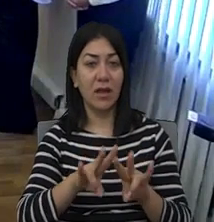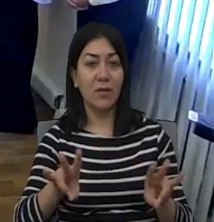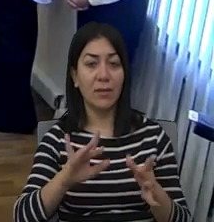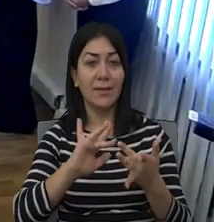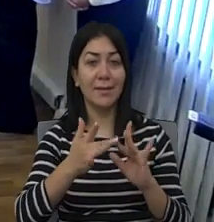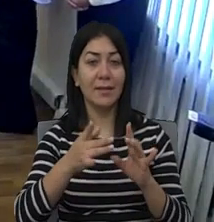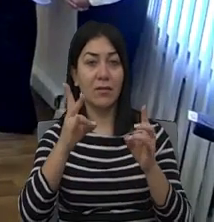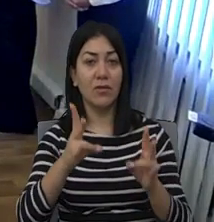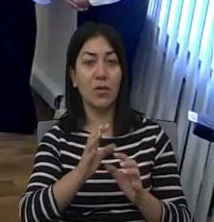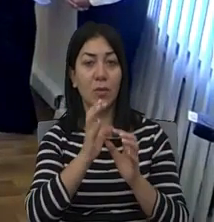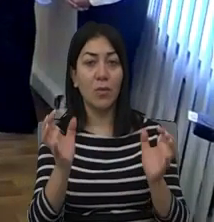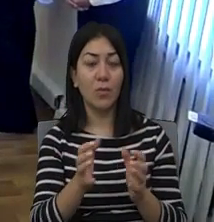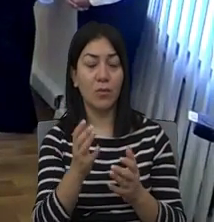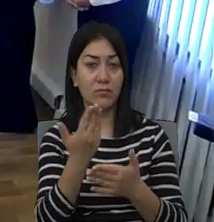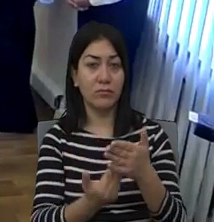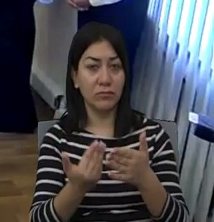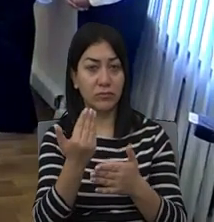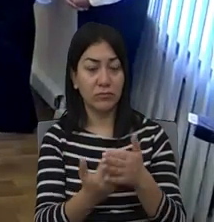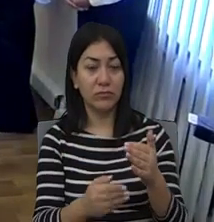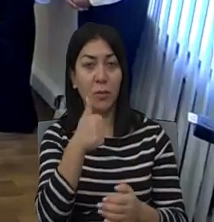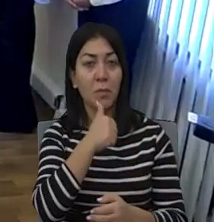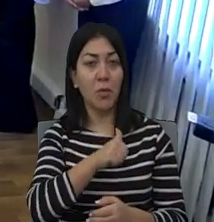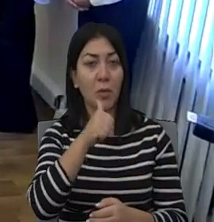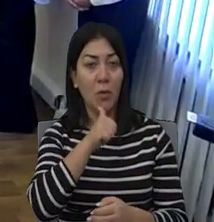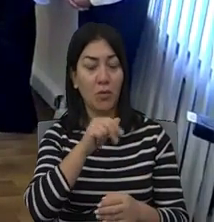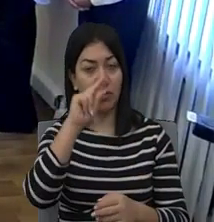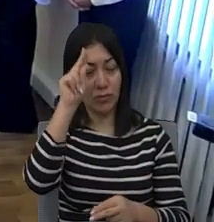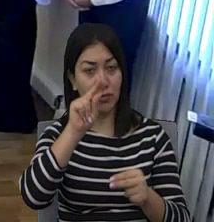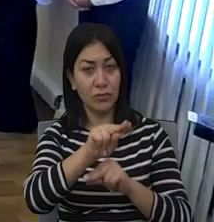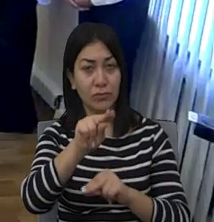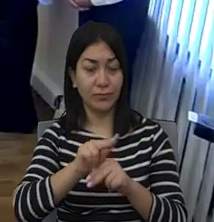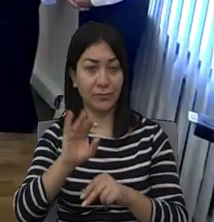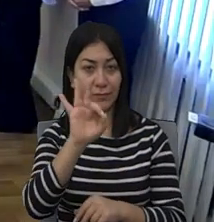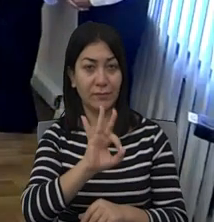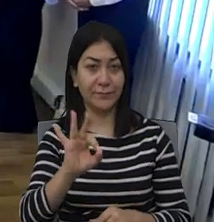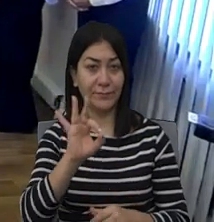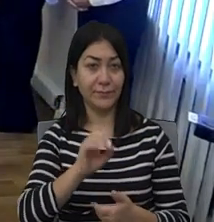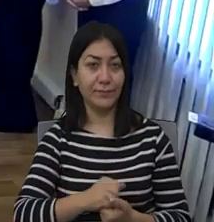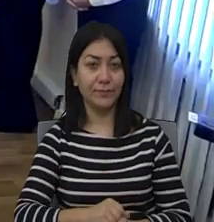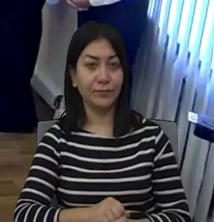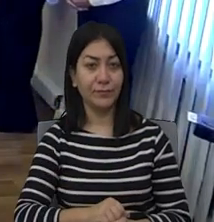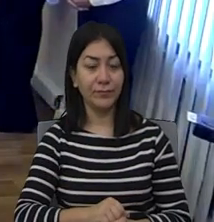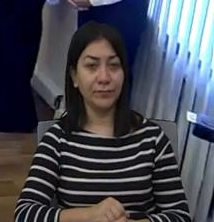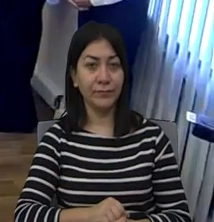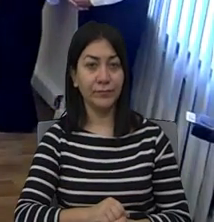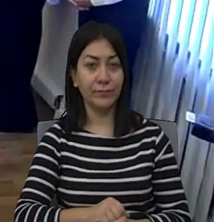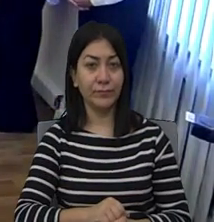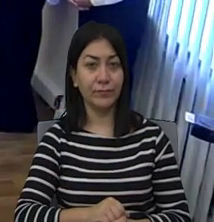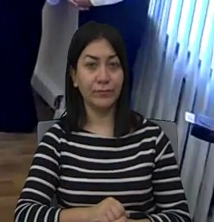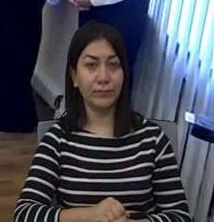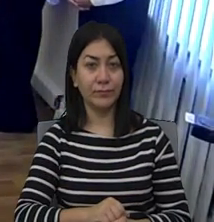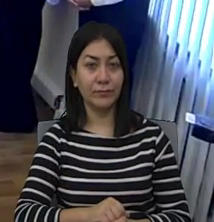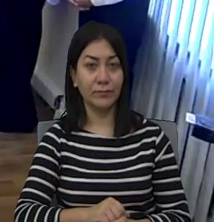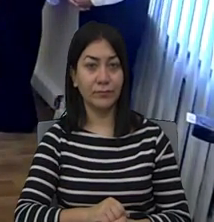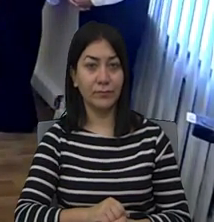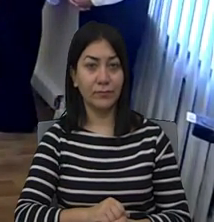կիբերանվտանգության ոլորտում լավագույն փորձի փոխանակման առումով. The second pillar of the SSDA project is aimed